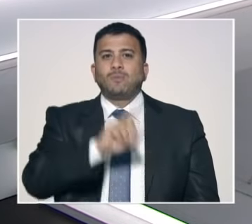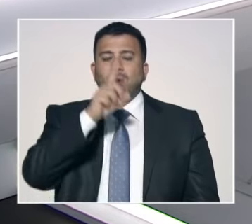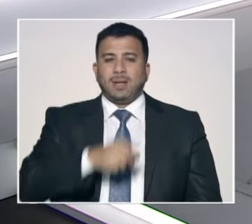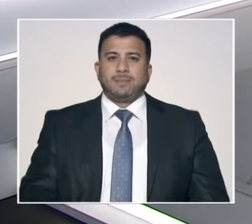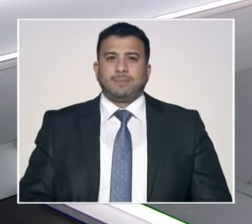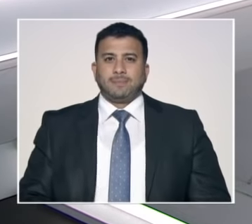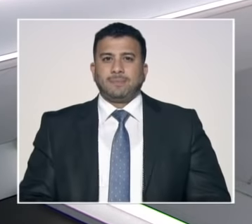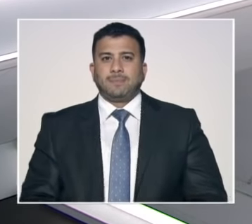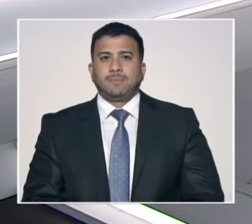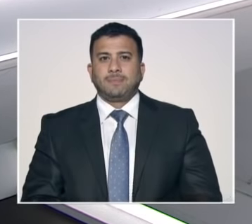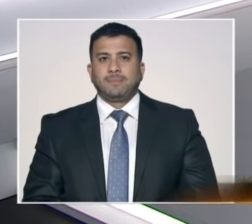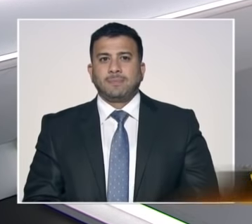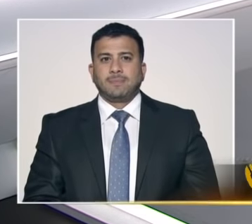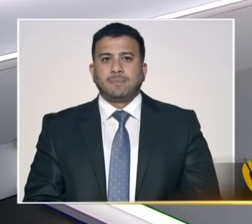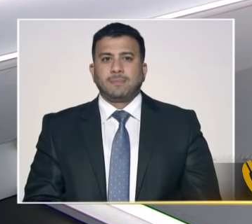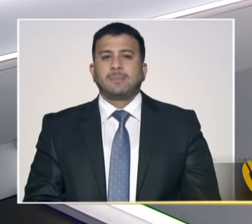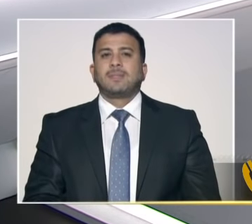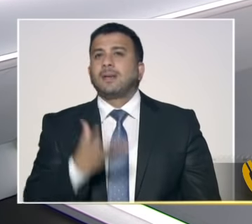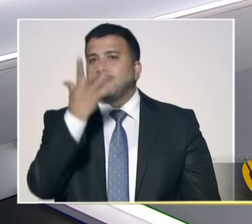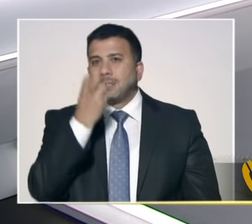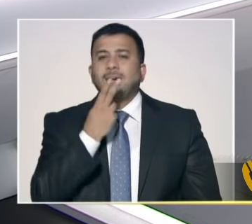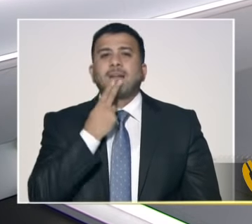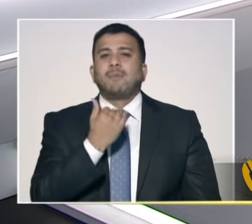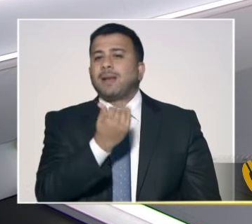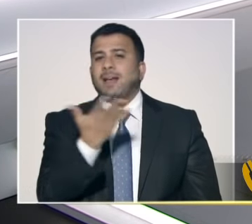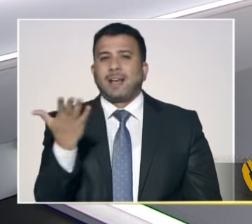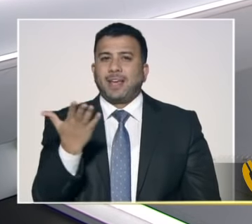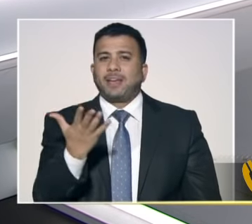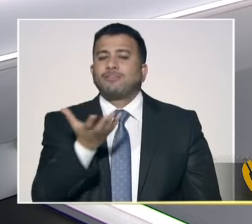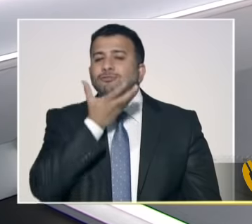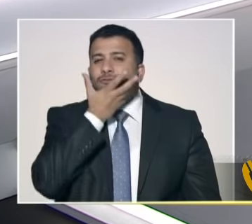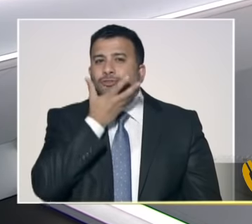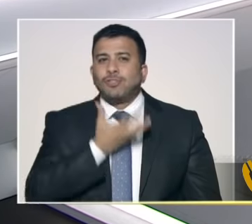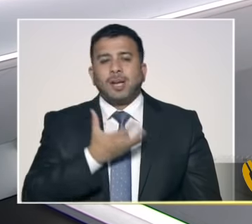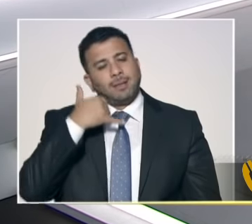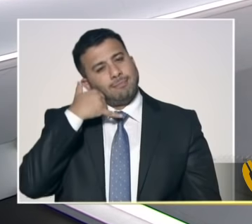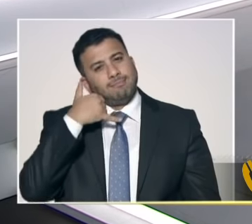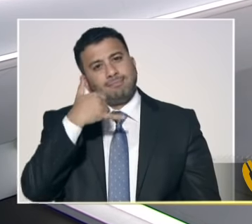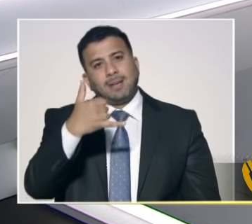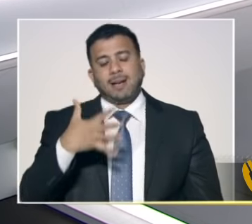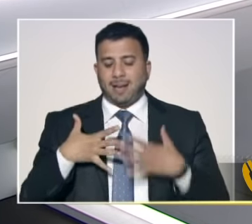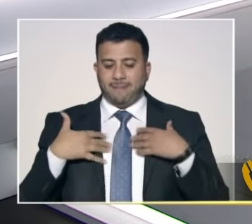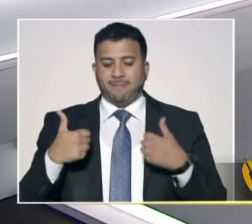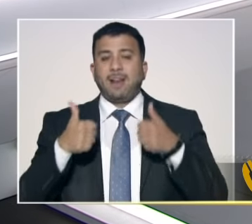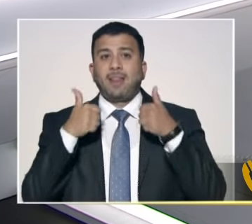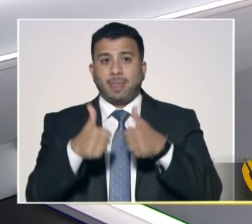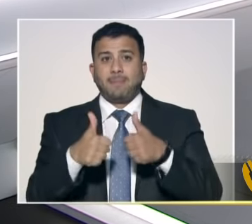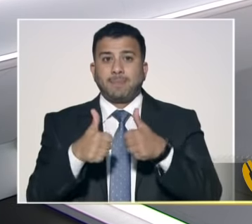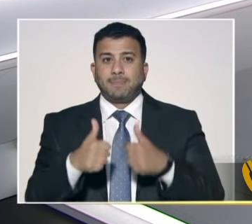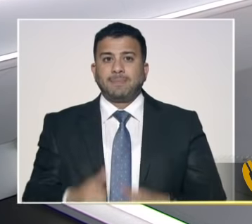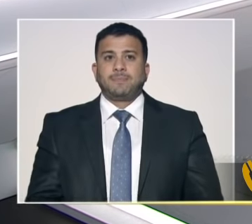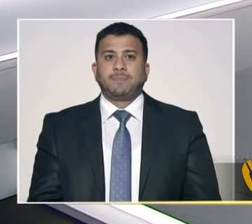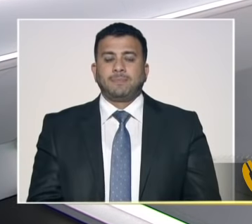الله. مساك الله بالخير. مس النور والعافية علي. كيف حالك؟ أهلا وسهلا